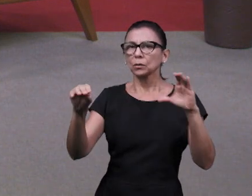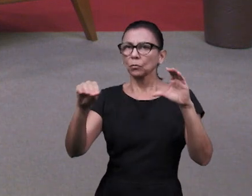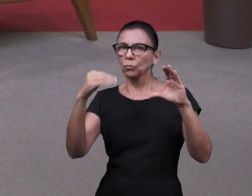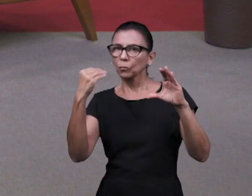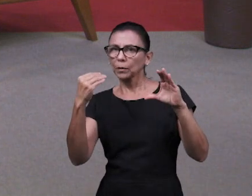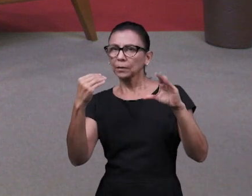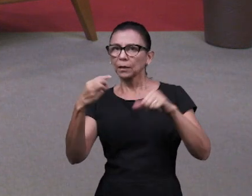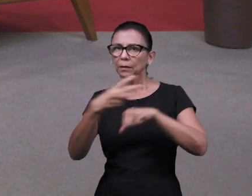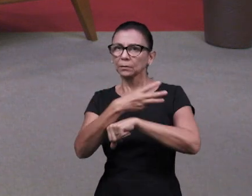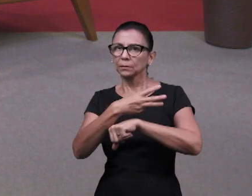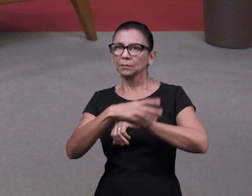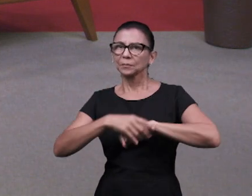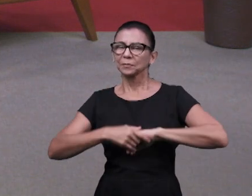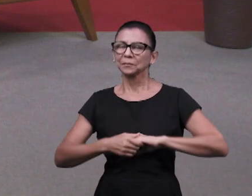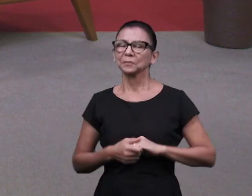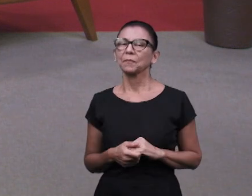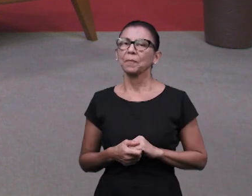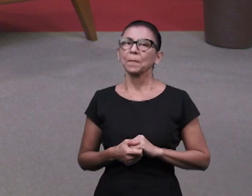une vidéo et nous envoyer